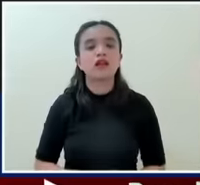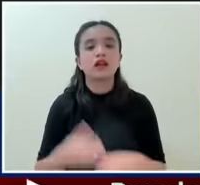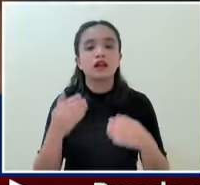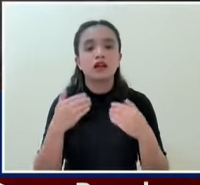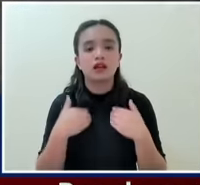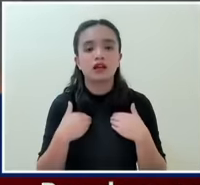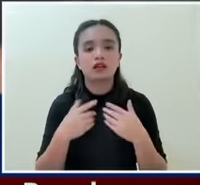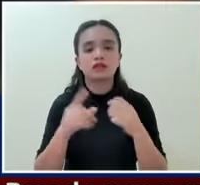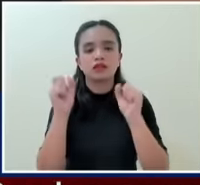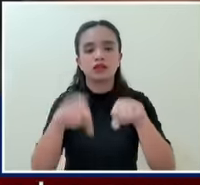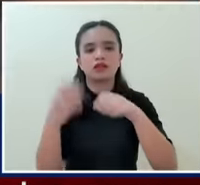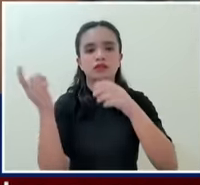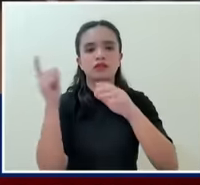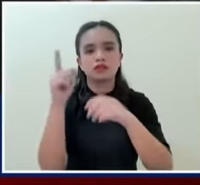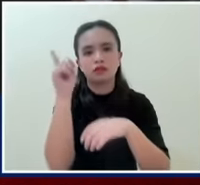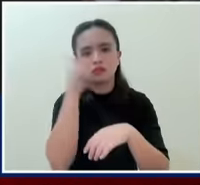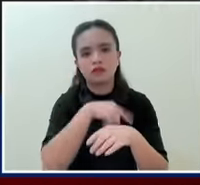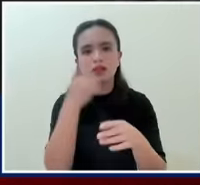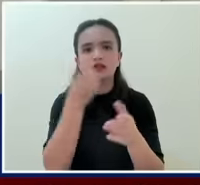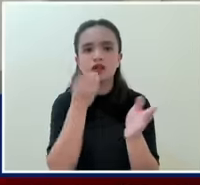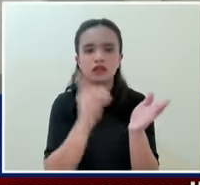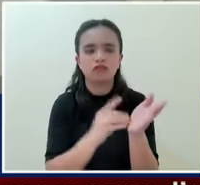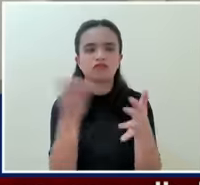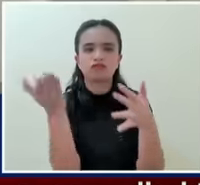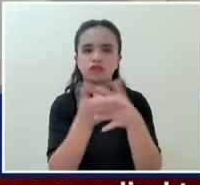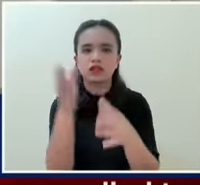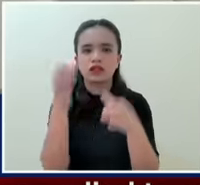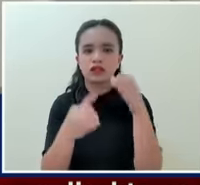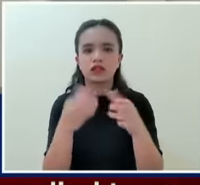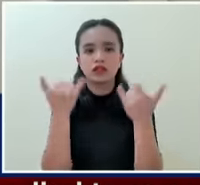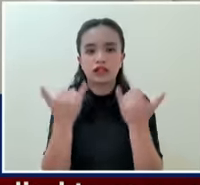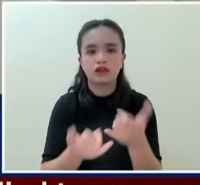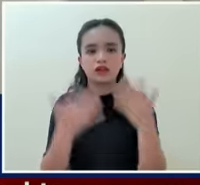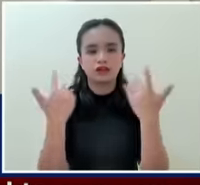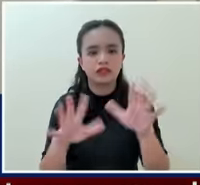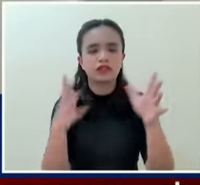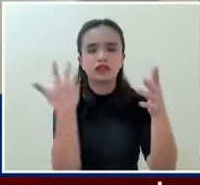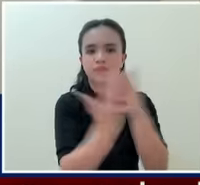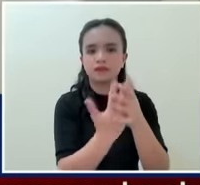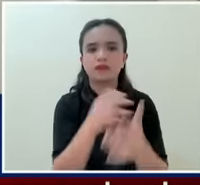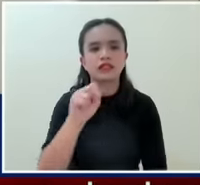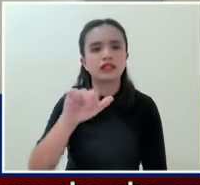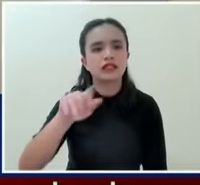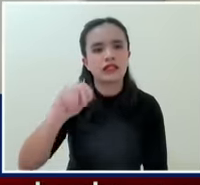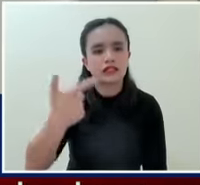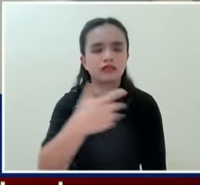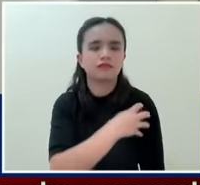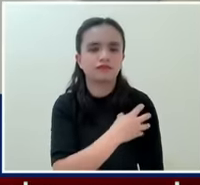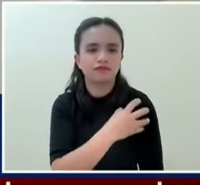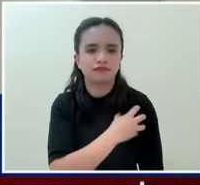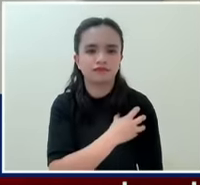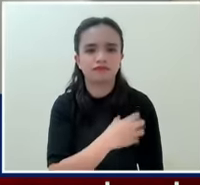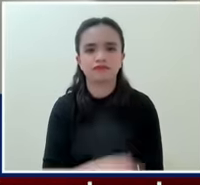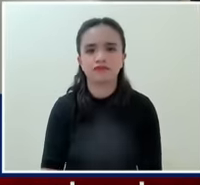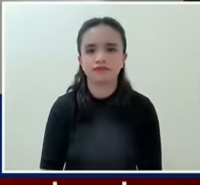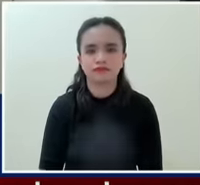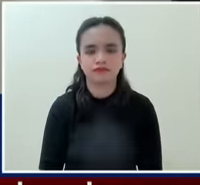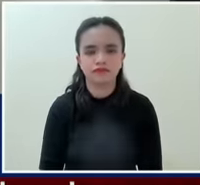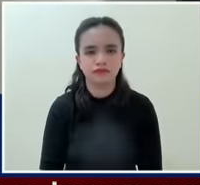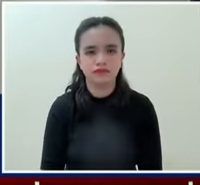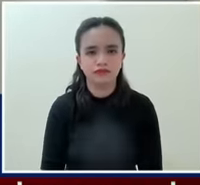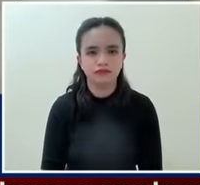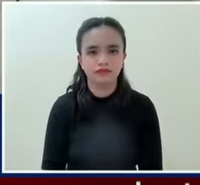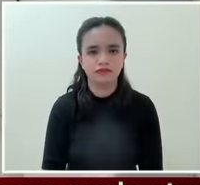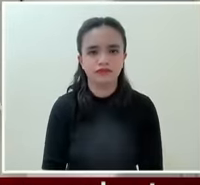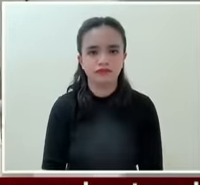and falsification of public documents ang suspect na nakakulong na sa Silang Municipal Police Station. Jeff Caparas, ABS-CBN